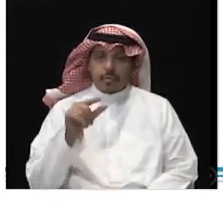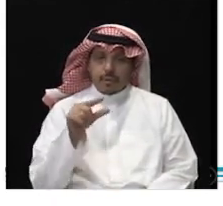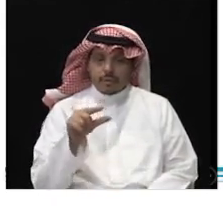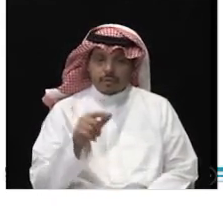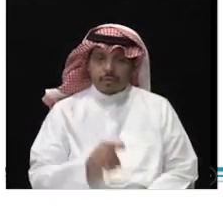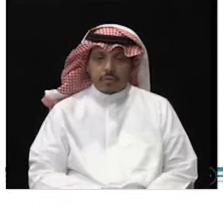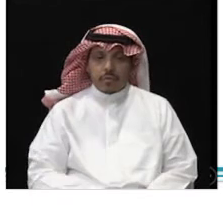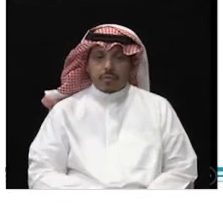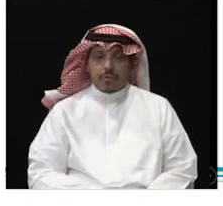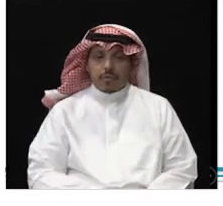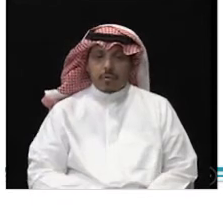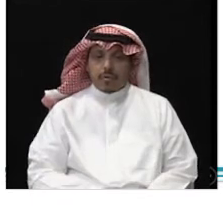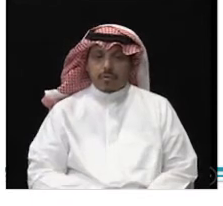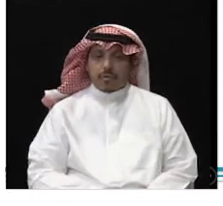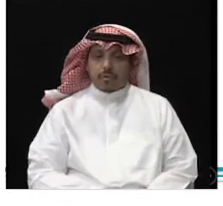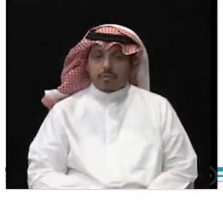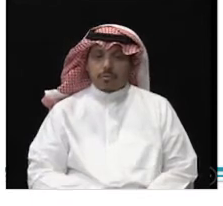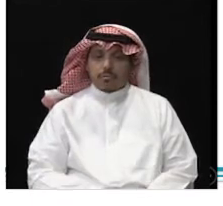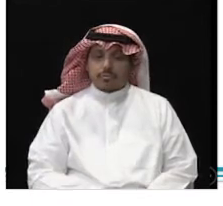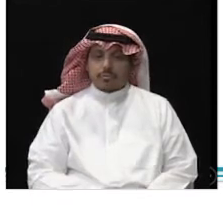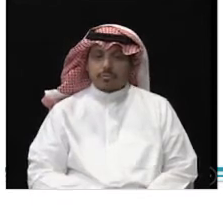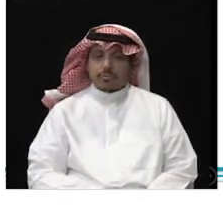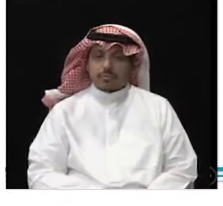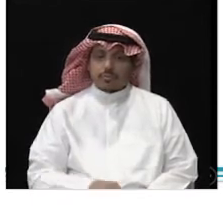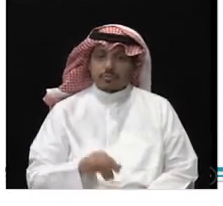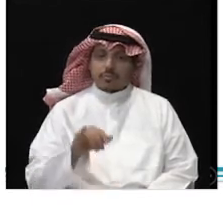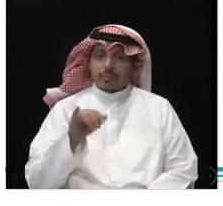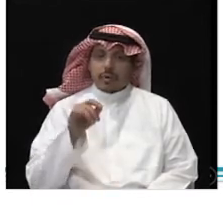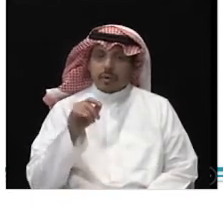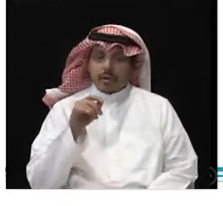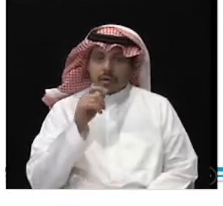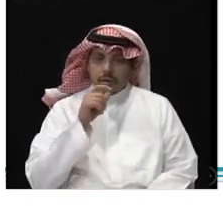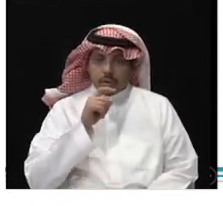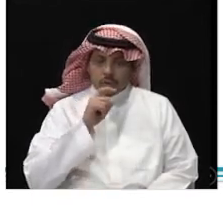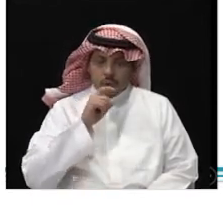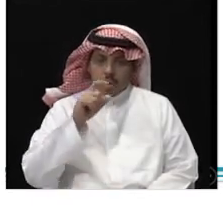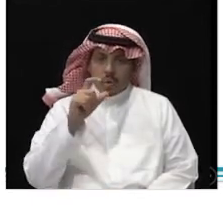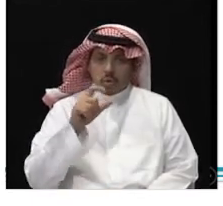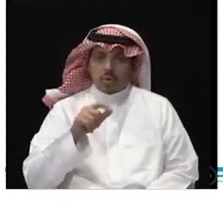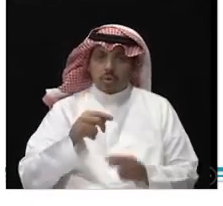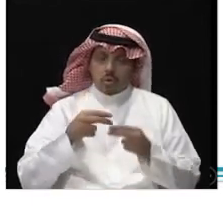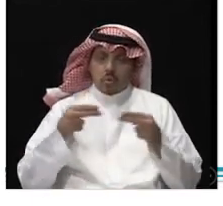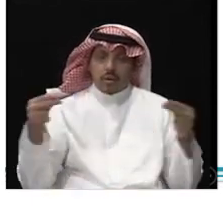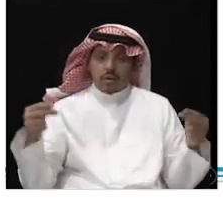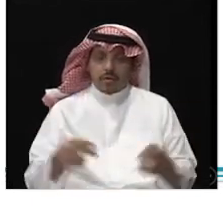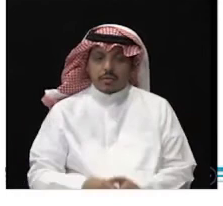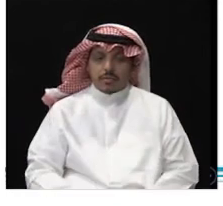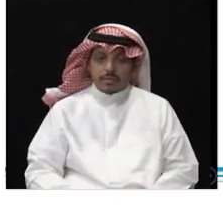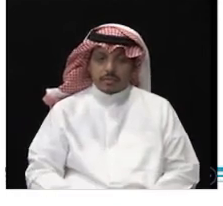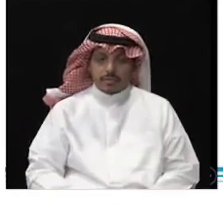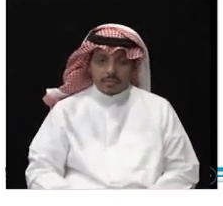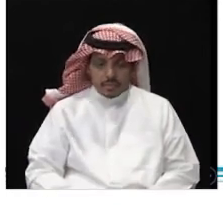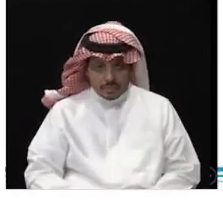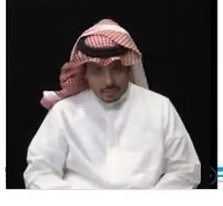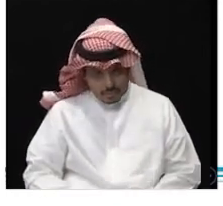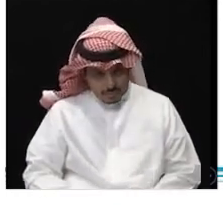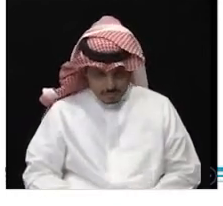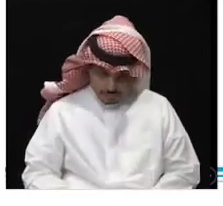والمقطع الساكن. المد يعني الصوت الطويل، والمقطع الساكن سبق وأن